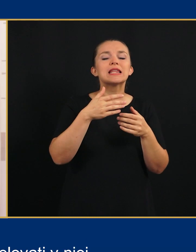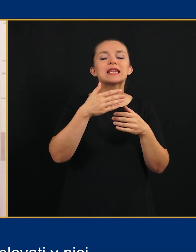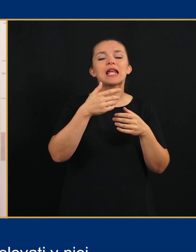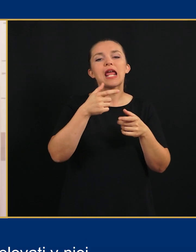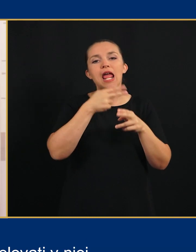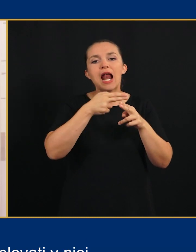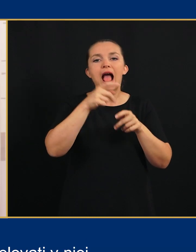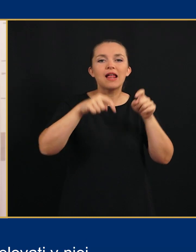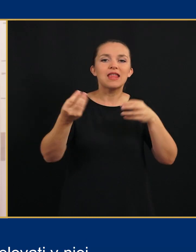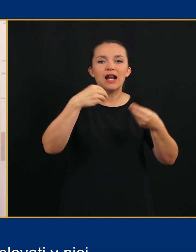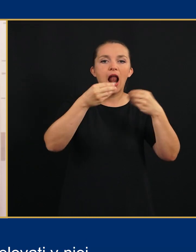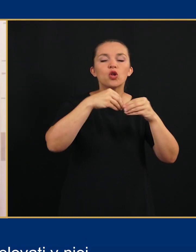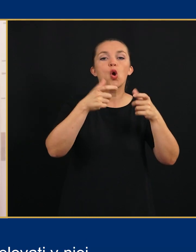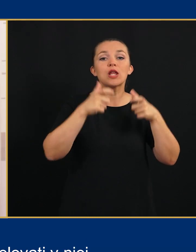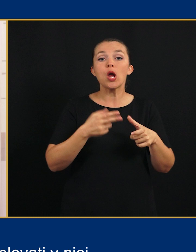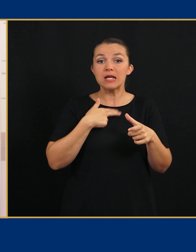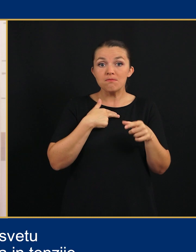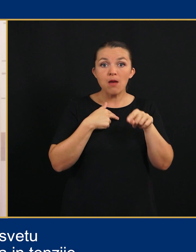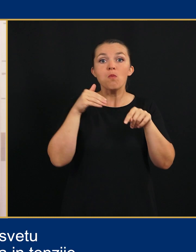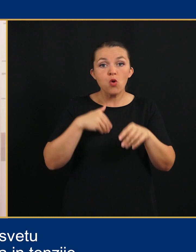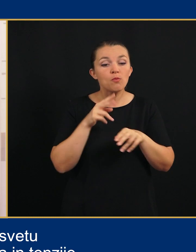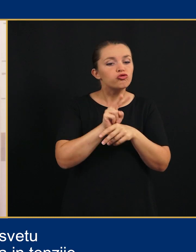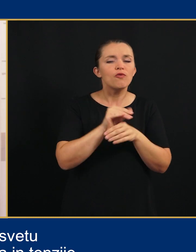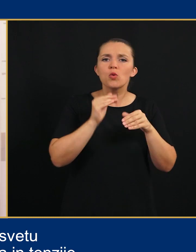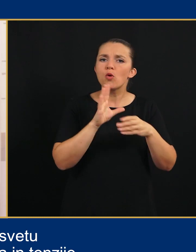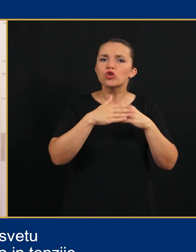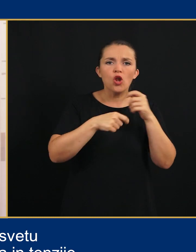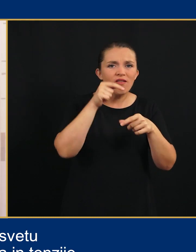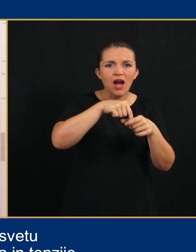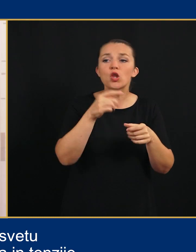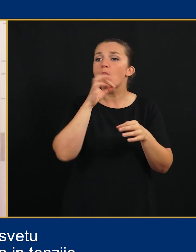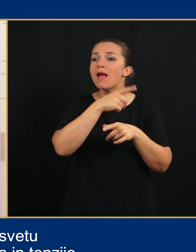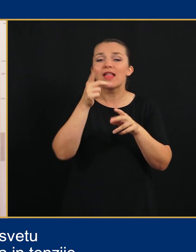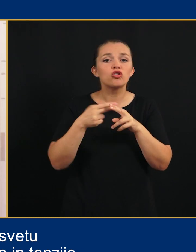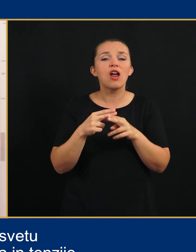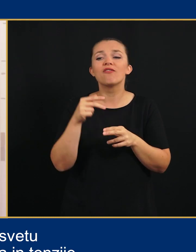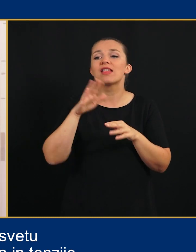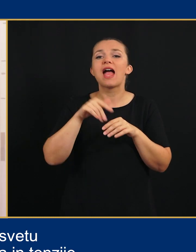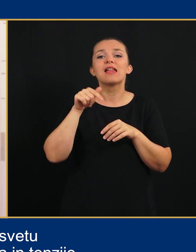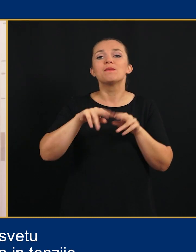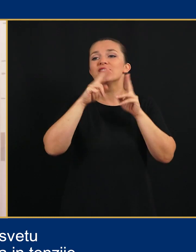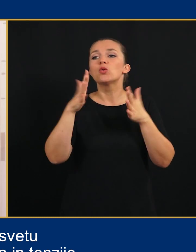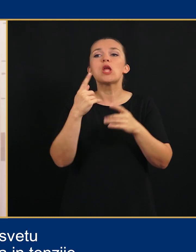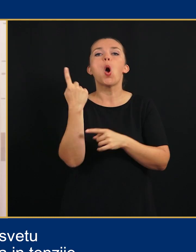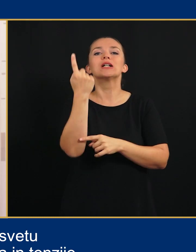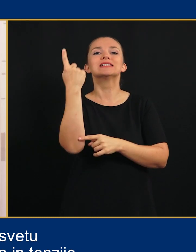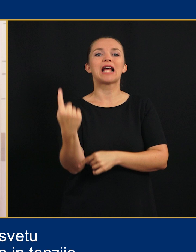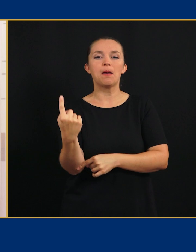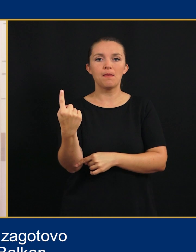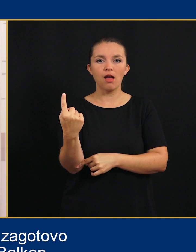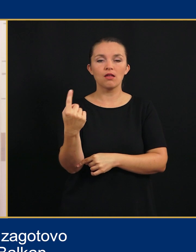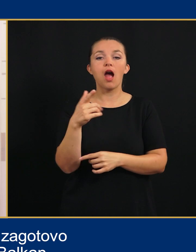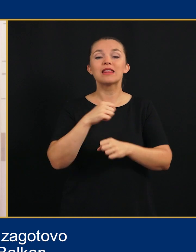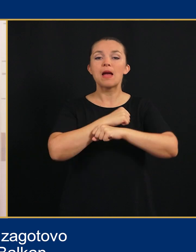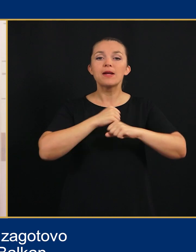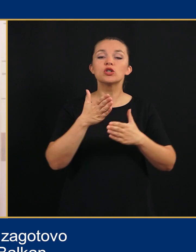moramo ga čuvati, moramo sodelovati v njej. Nobena država na tem svetu ni osamljen otok sredi oceana in tenzije med